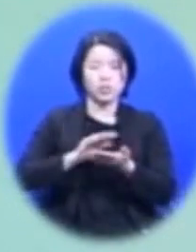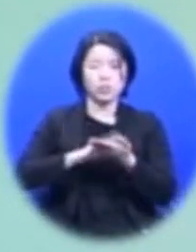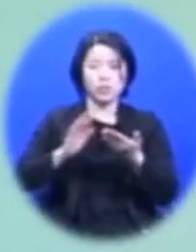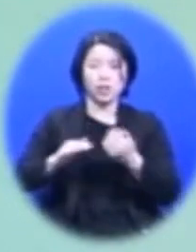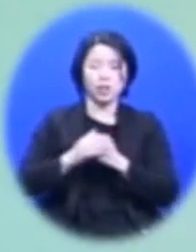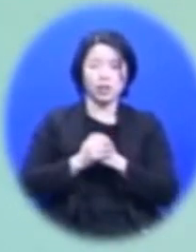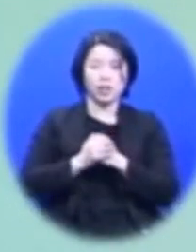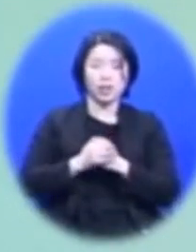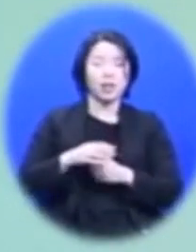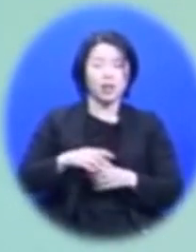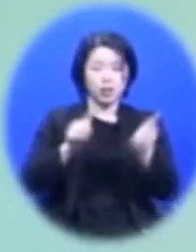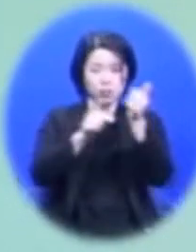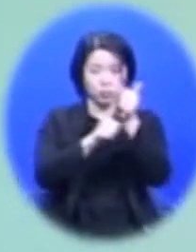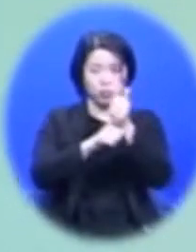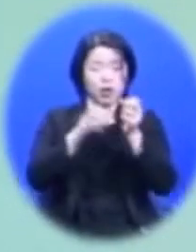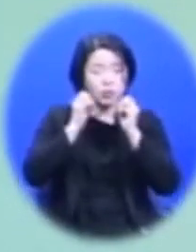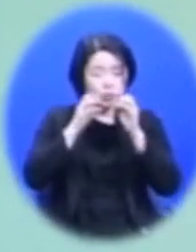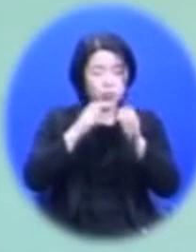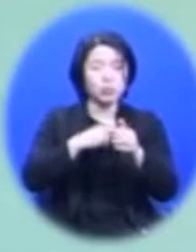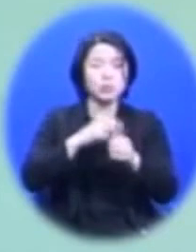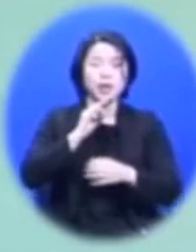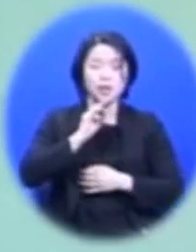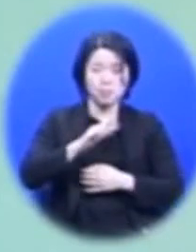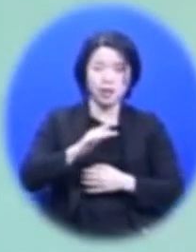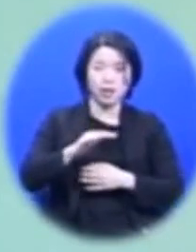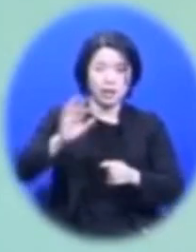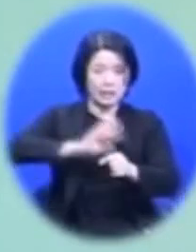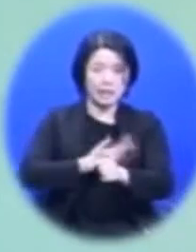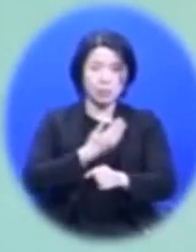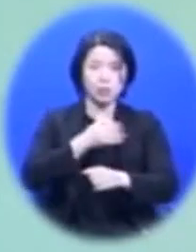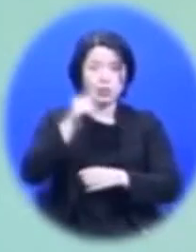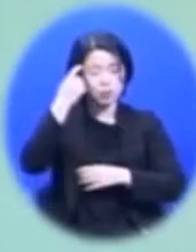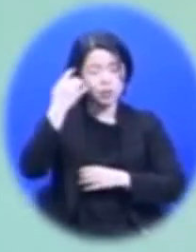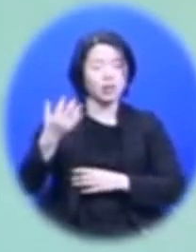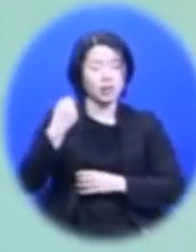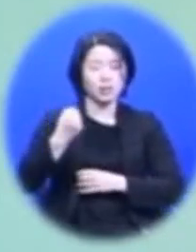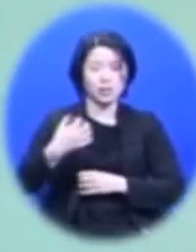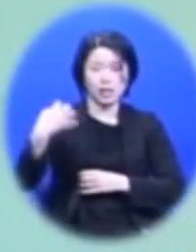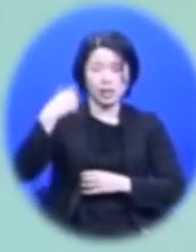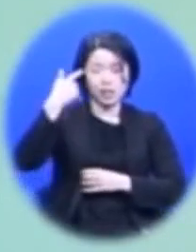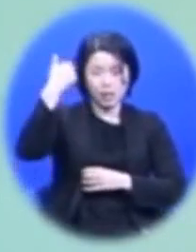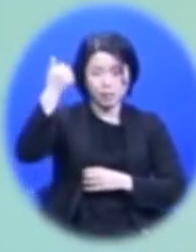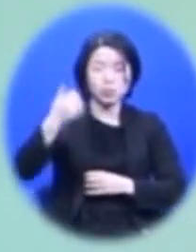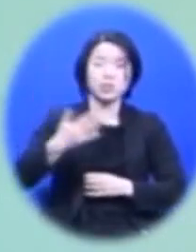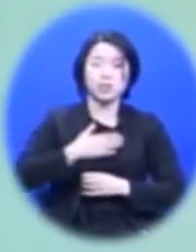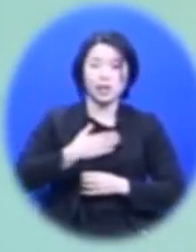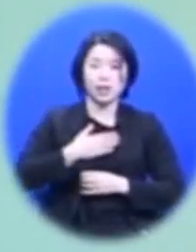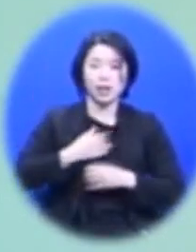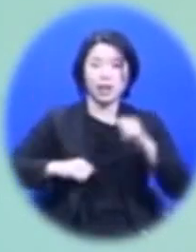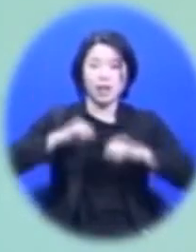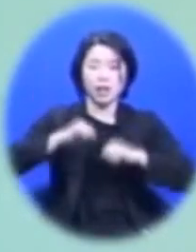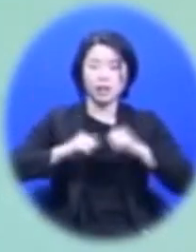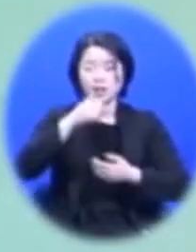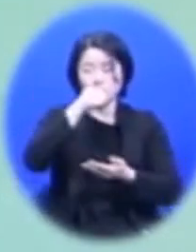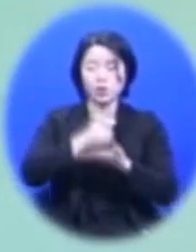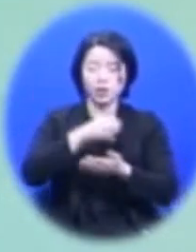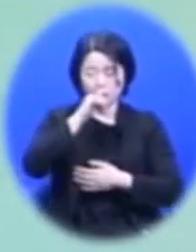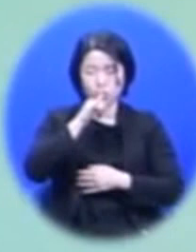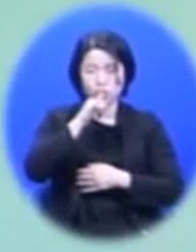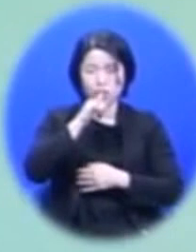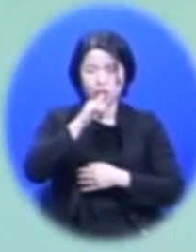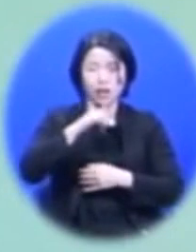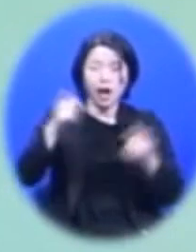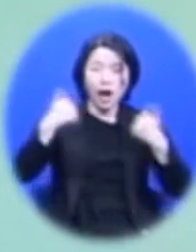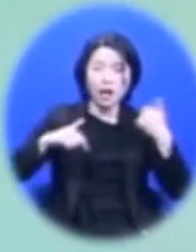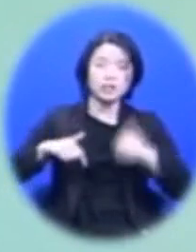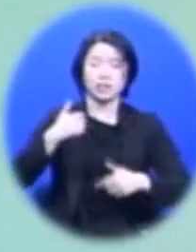항상 부목사, 전도사들만 잘못했다고 생각했는데 담임 목사인 내가 지금 짓는 죄가 있구나. 항상 기뻐하고